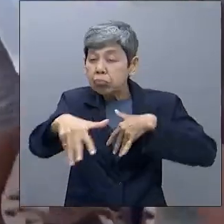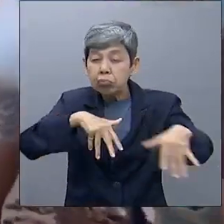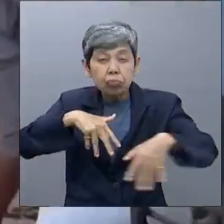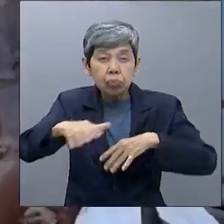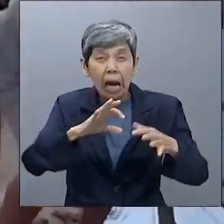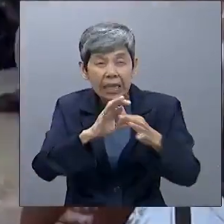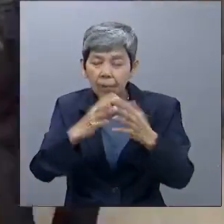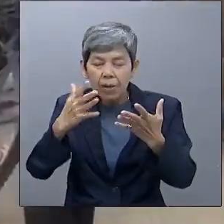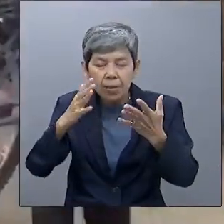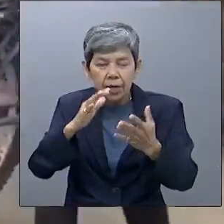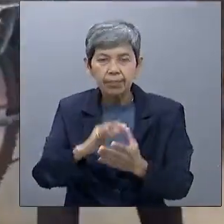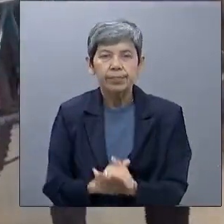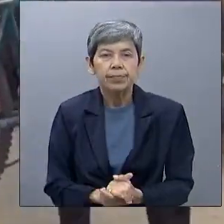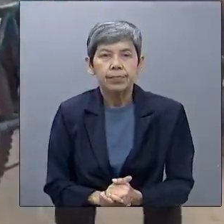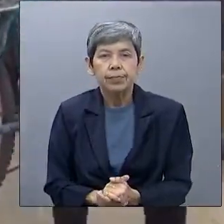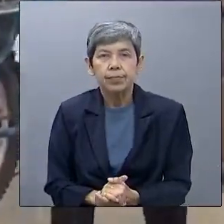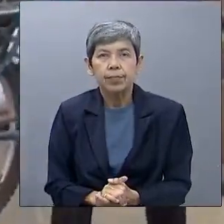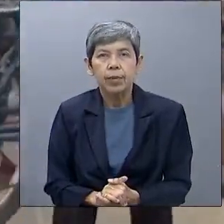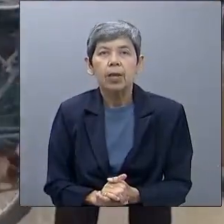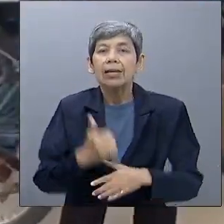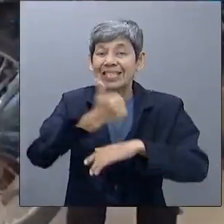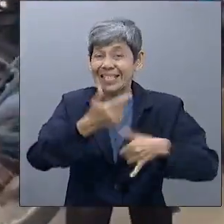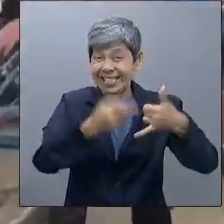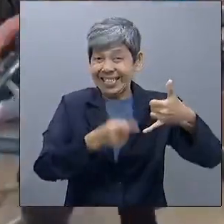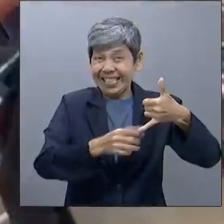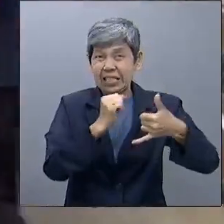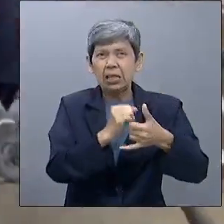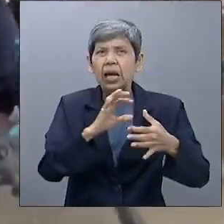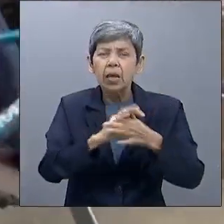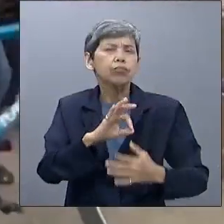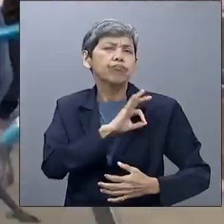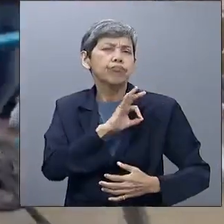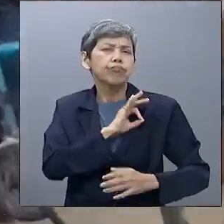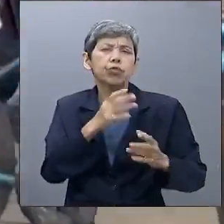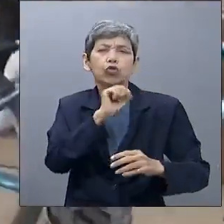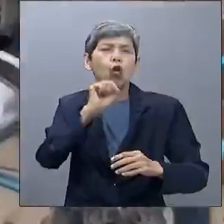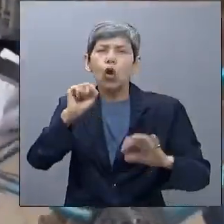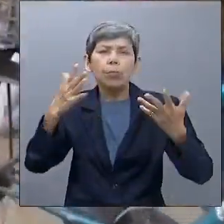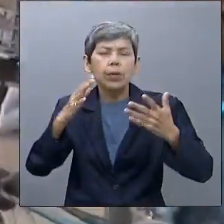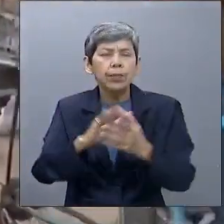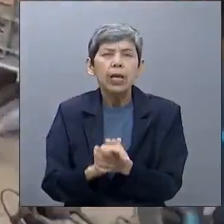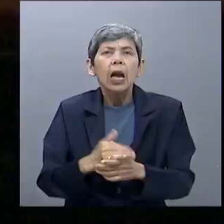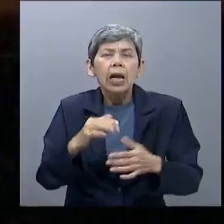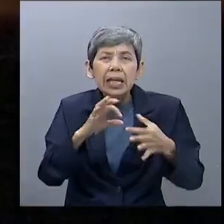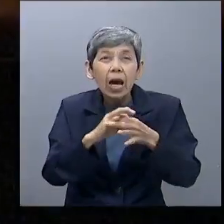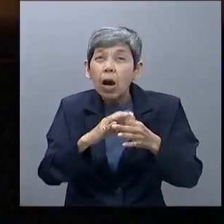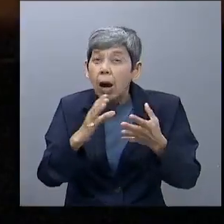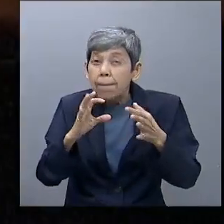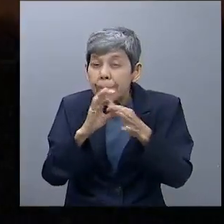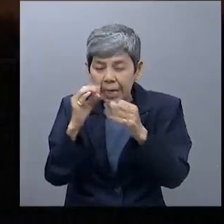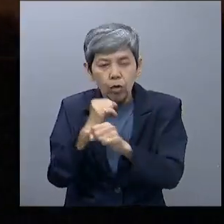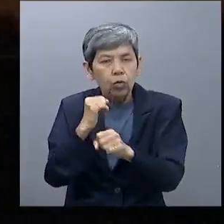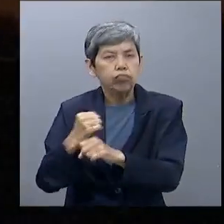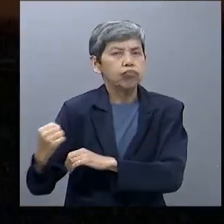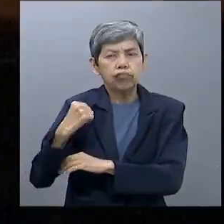เกี่ยวข้องกับการสู้รบอยู่รัฐมนตรีคนนี้ไม่ได้เป็นสมาชิกคณะรัฐมนตรีสงครามนะคะแล้วก็ไม่ได้มีส่วนเกี่ยวข้องกับ